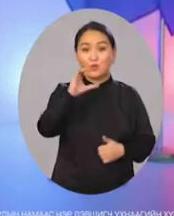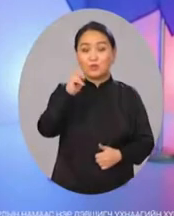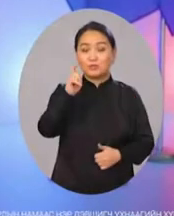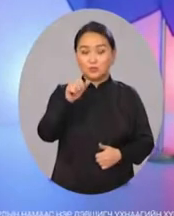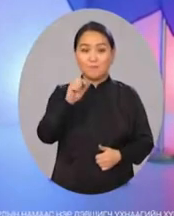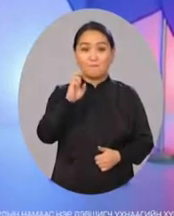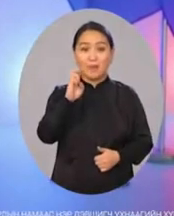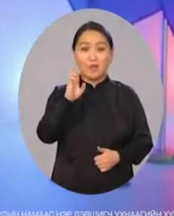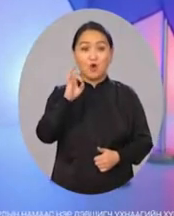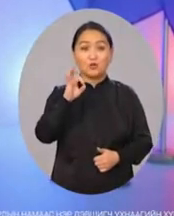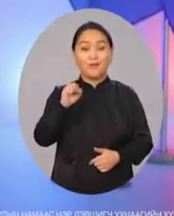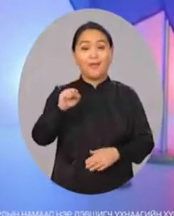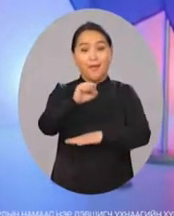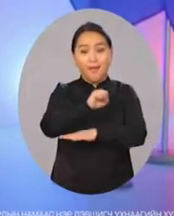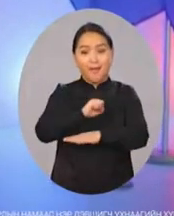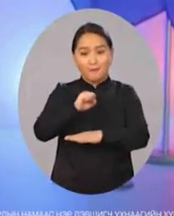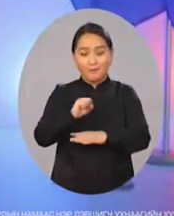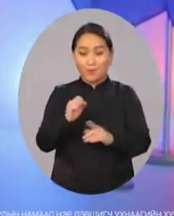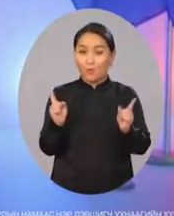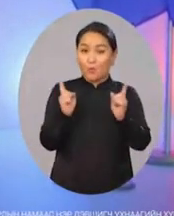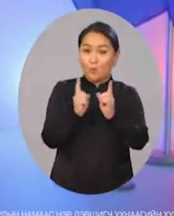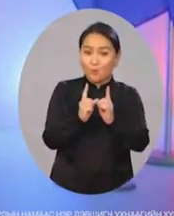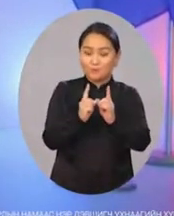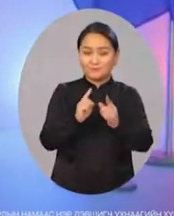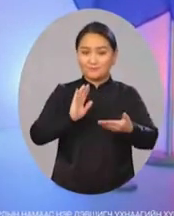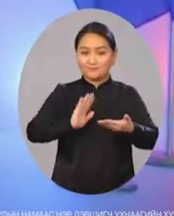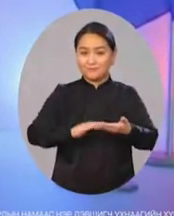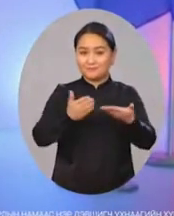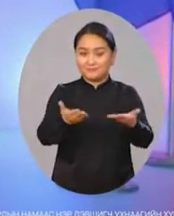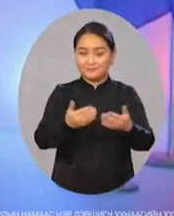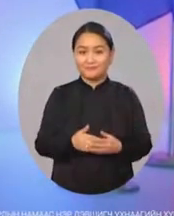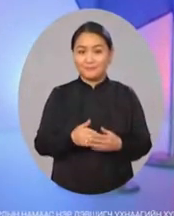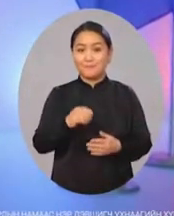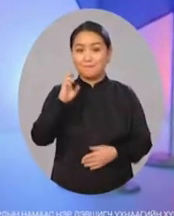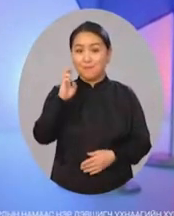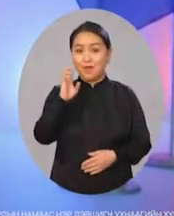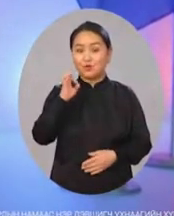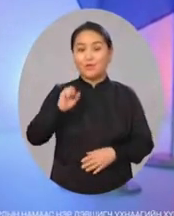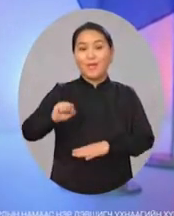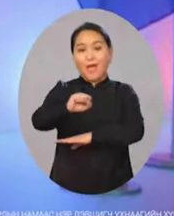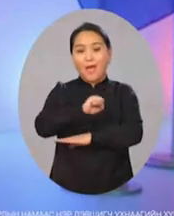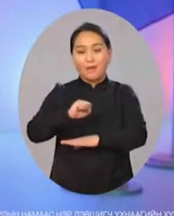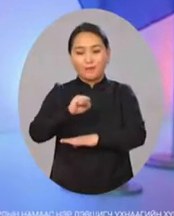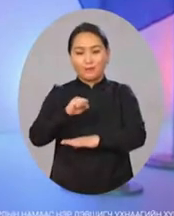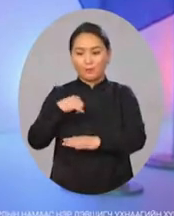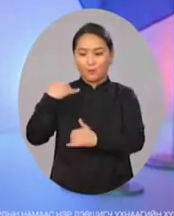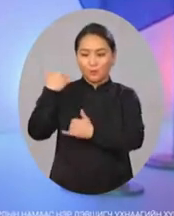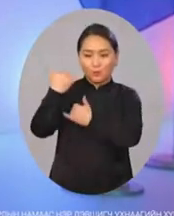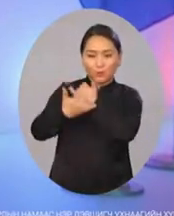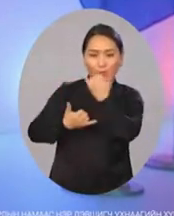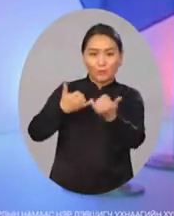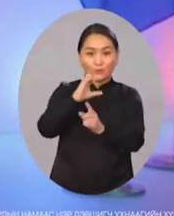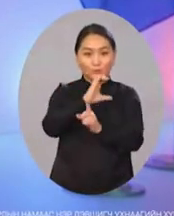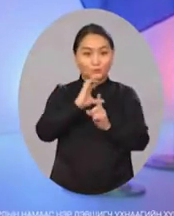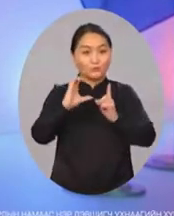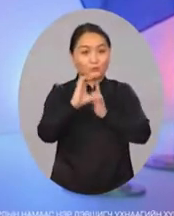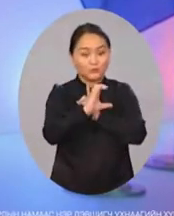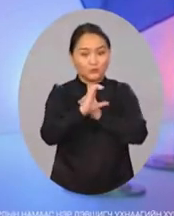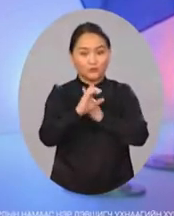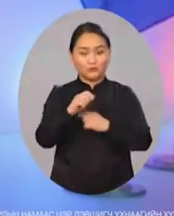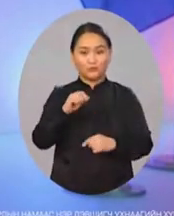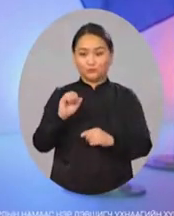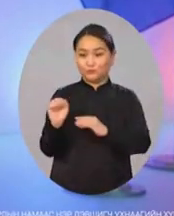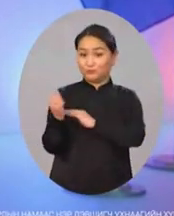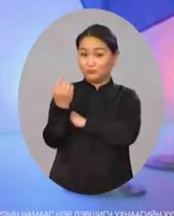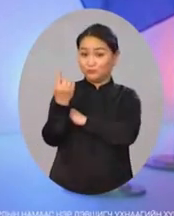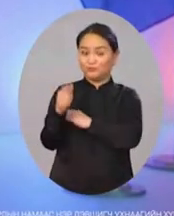өхийн Баян Гүлгийн аймгийн иргэд сонгогчтой хэлсэн уулзалтыг онцлох гэж байна. Баян Гүлгийн аймаг бол Монголын өв соёлын содон төлөөллийн үлгийн нутаг.